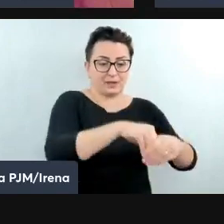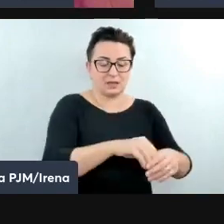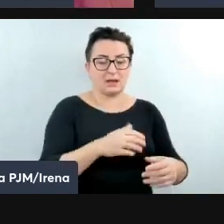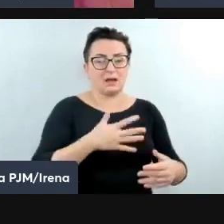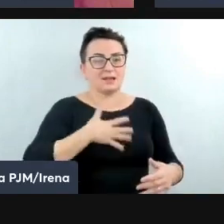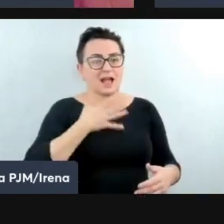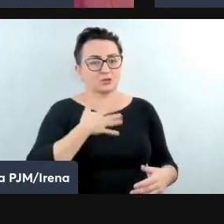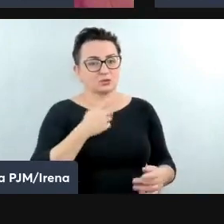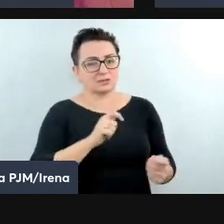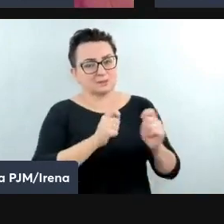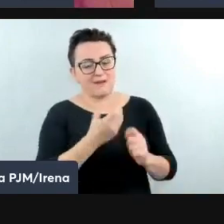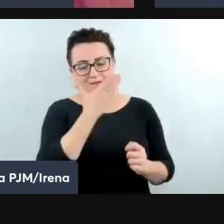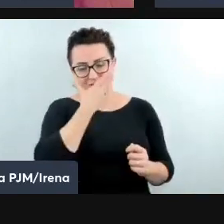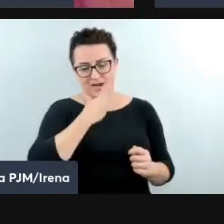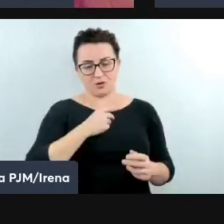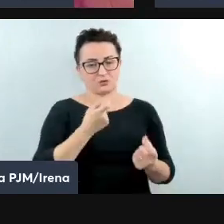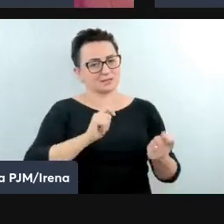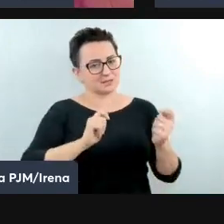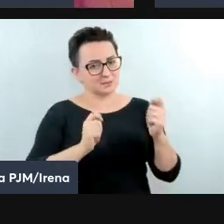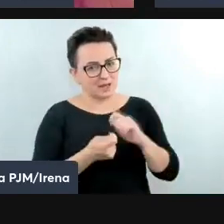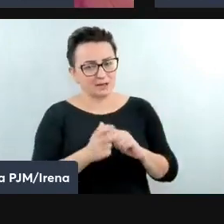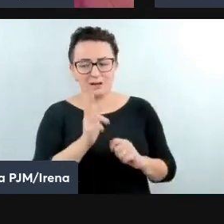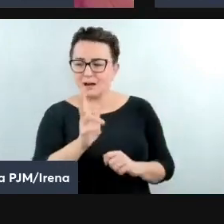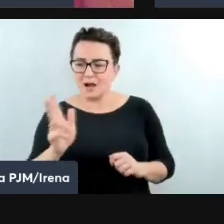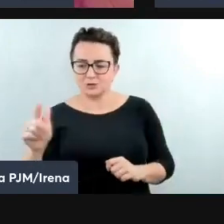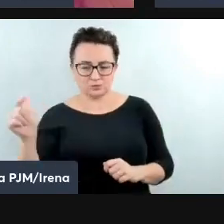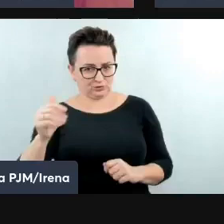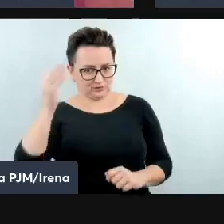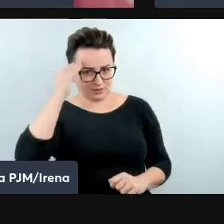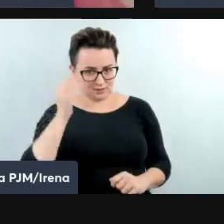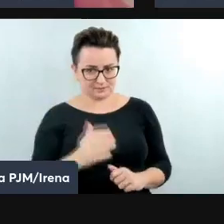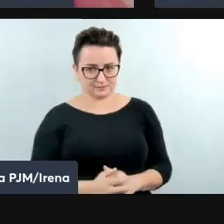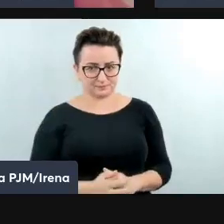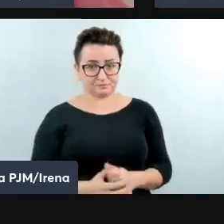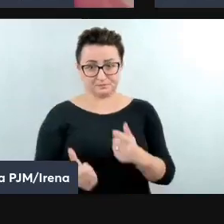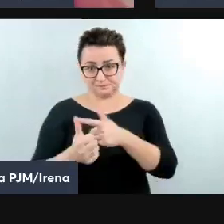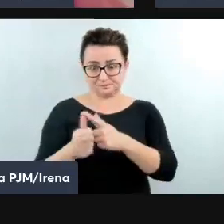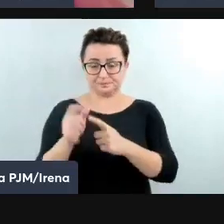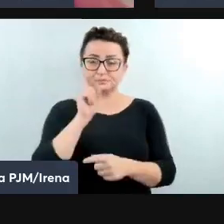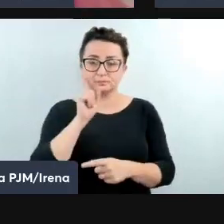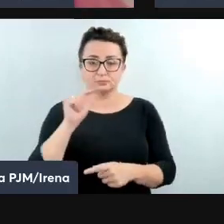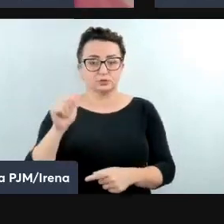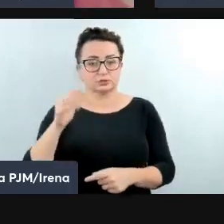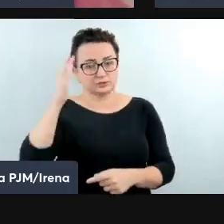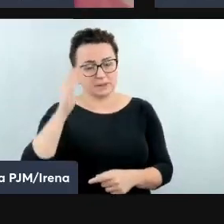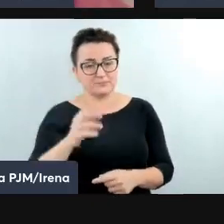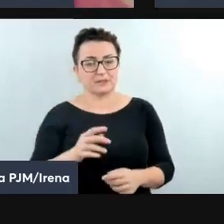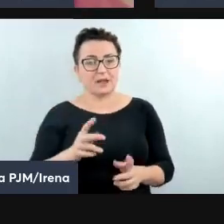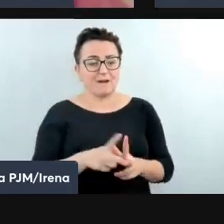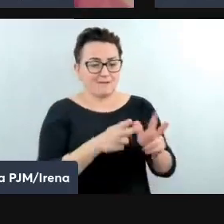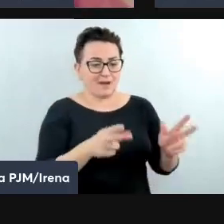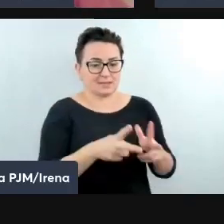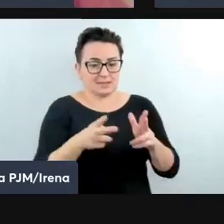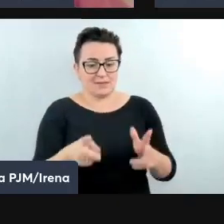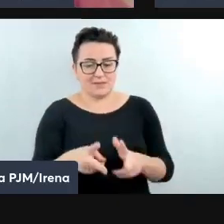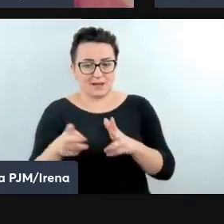wszyscy wiedzieli też, bo jedno, żeby chłopcy wiedzieli faza folikularna, owulacja, ale drugie, żeby też wiedzieli dlaczego osoby